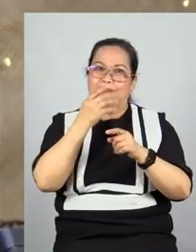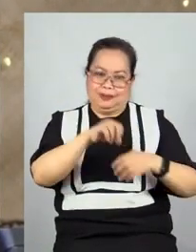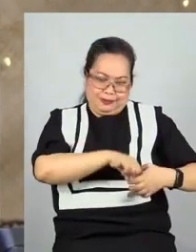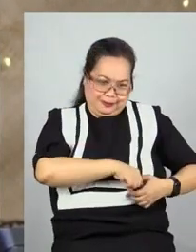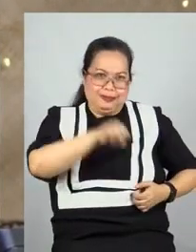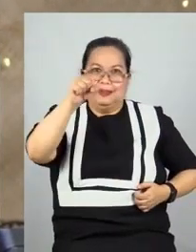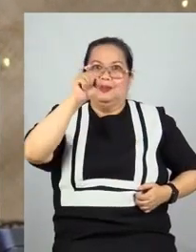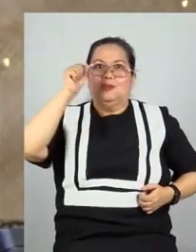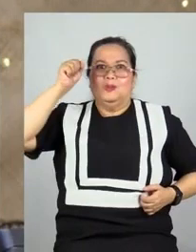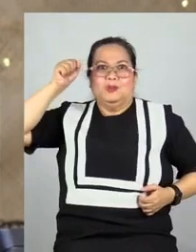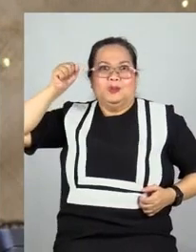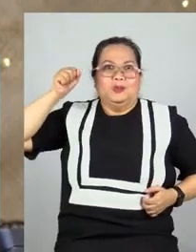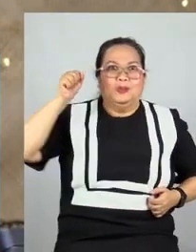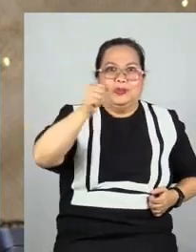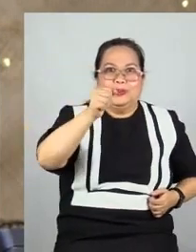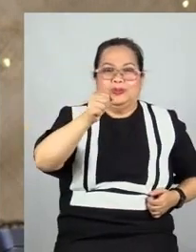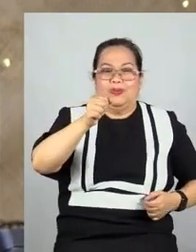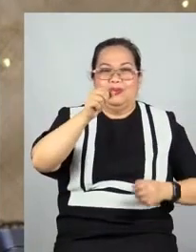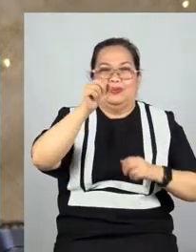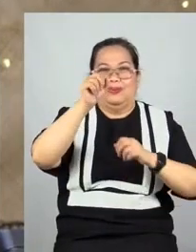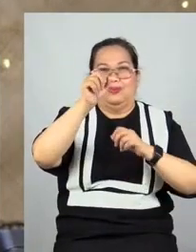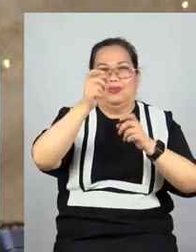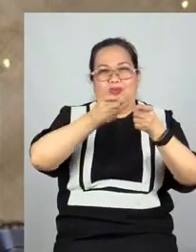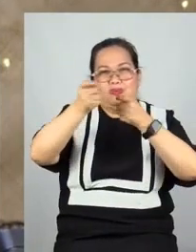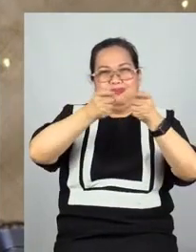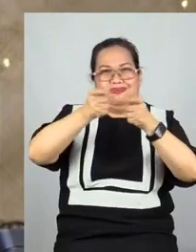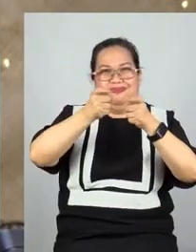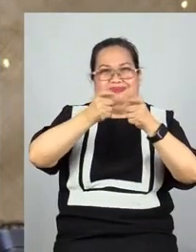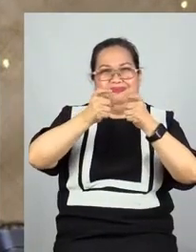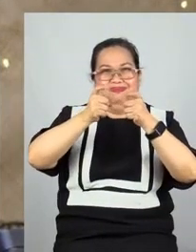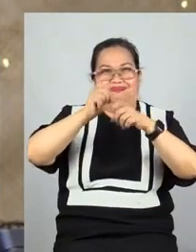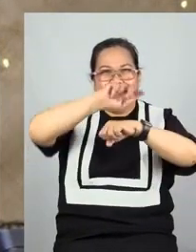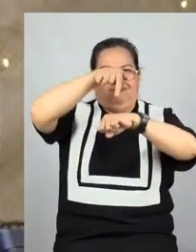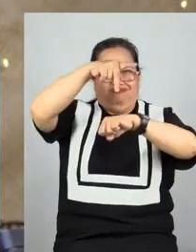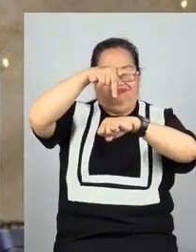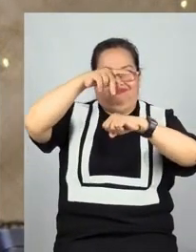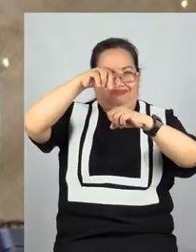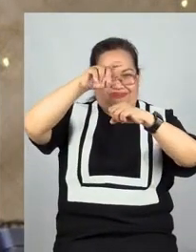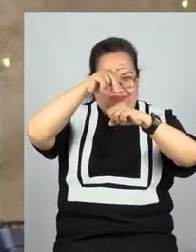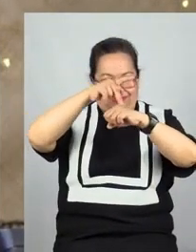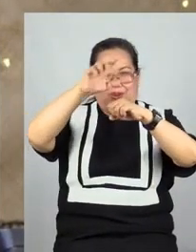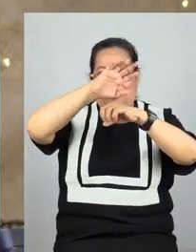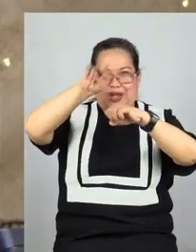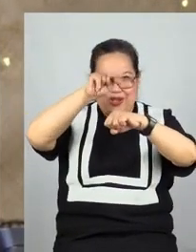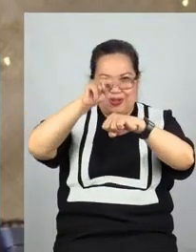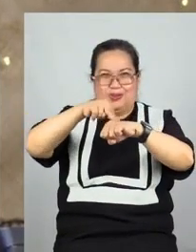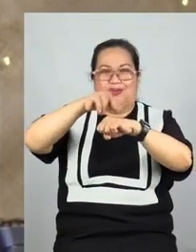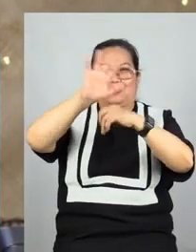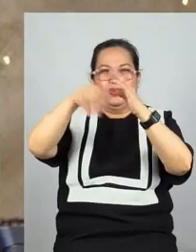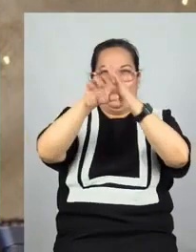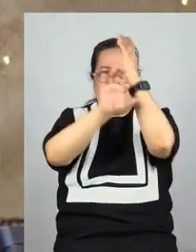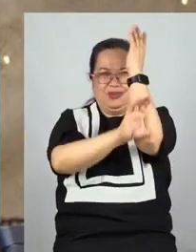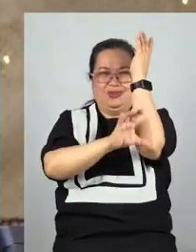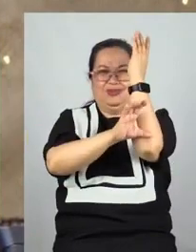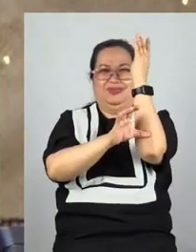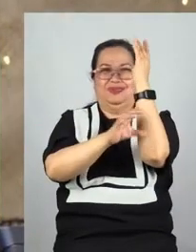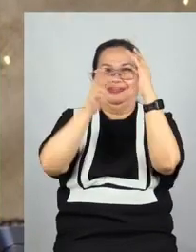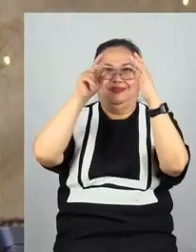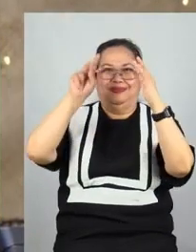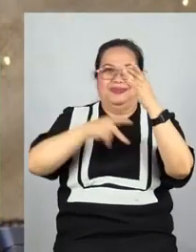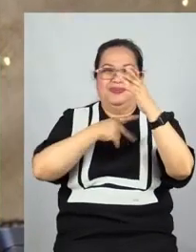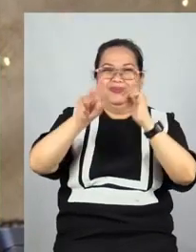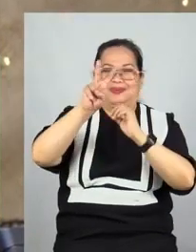with which to strike down the nations. He will rule them with a rod of iron. Kinote niya yun sa Psalm 2. He will tread